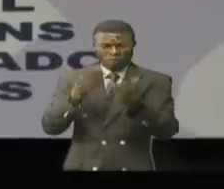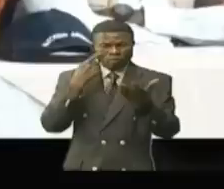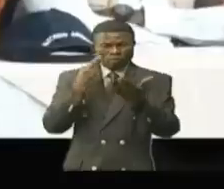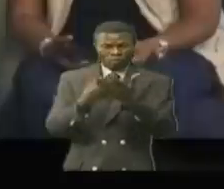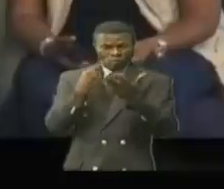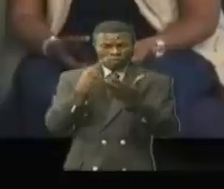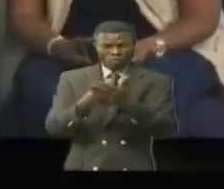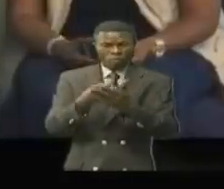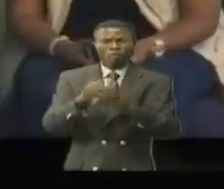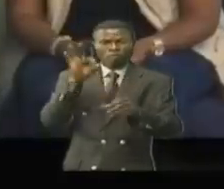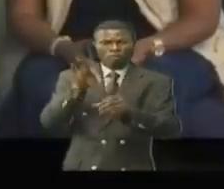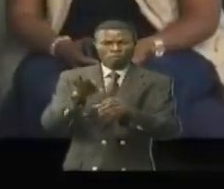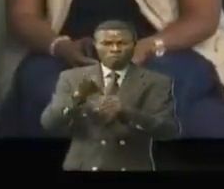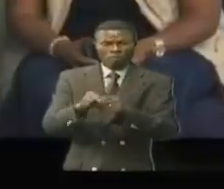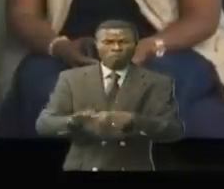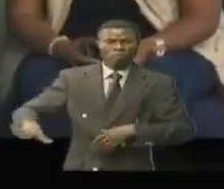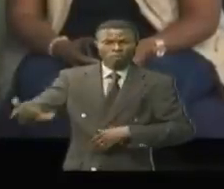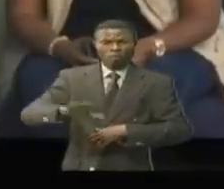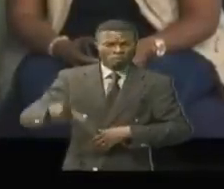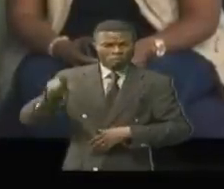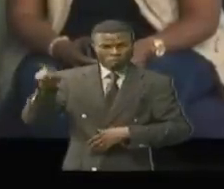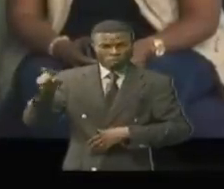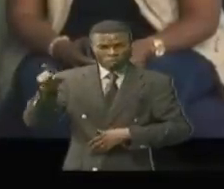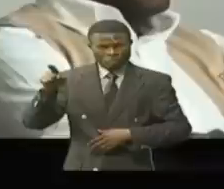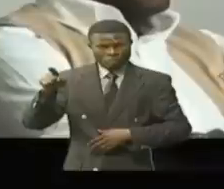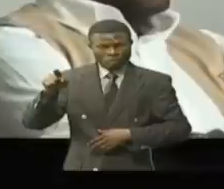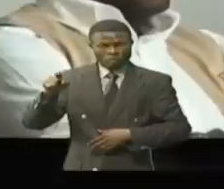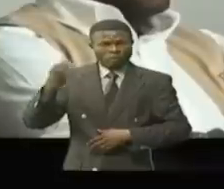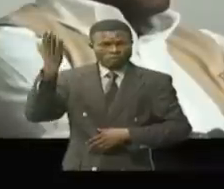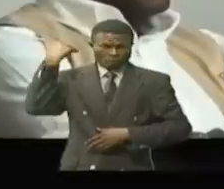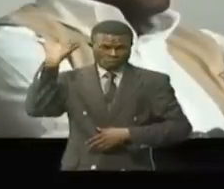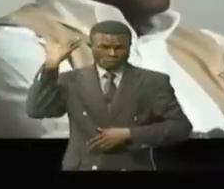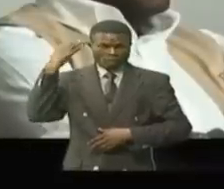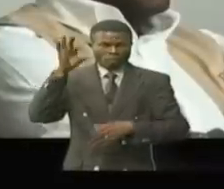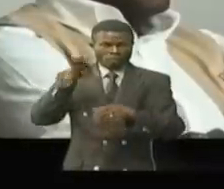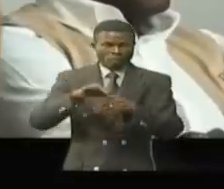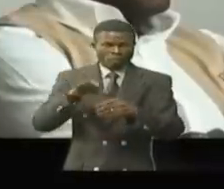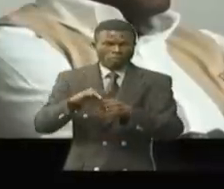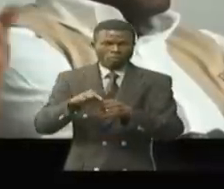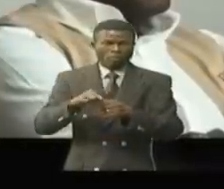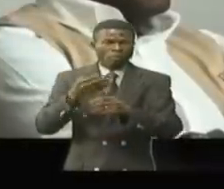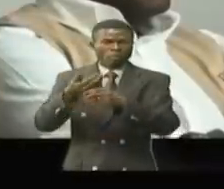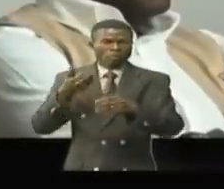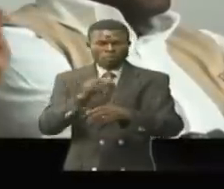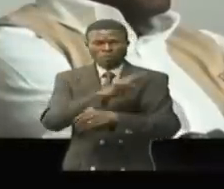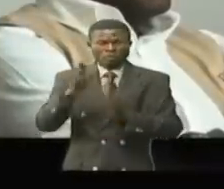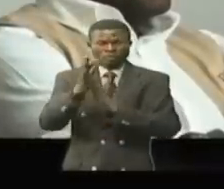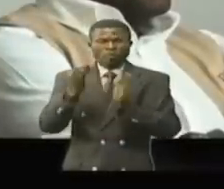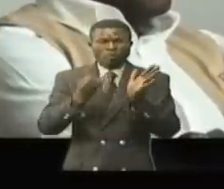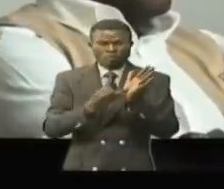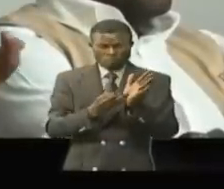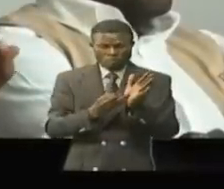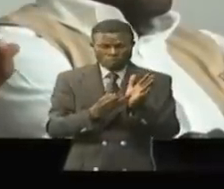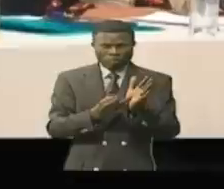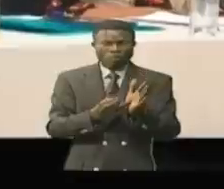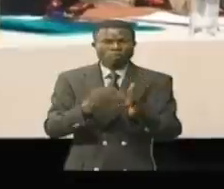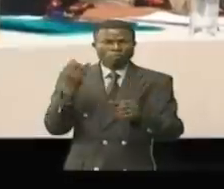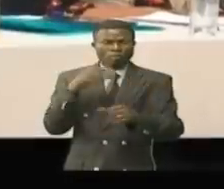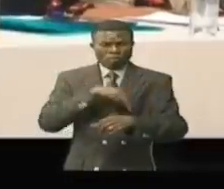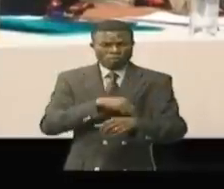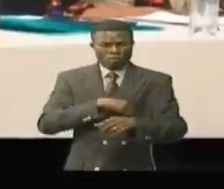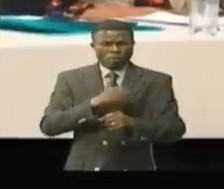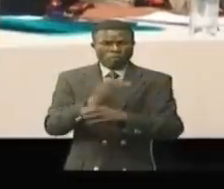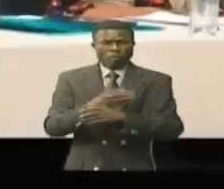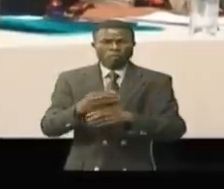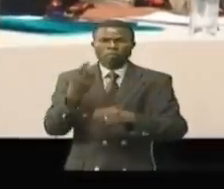consultations électorales au Royaume du Lesotho, dont la dernière était l'élection anticipée de 2017. Cette mission était composée de